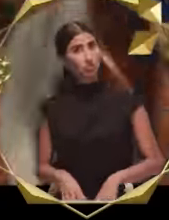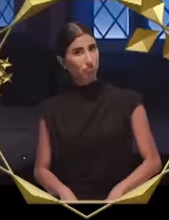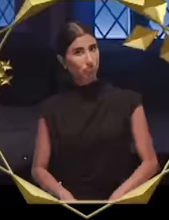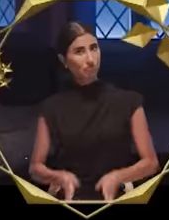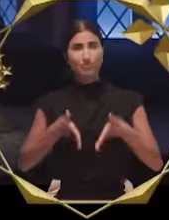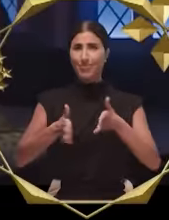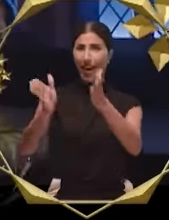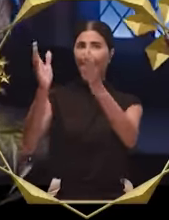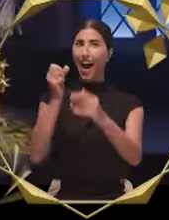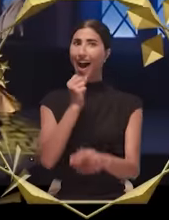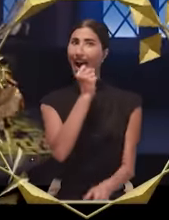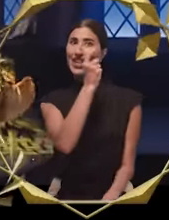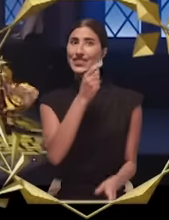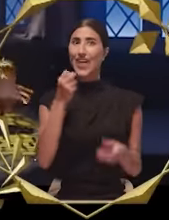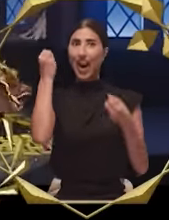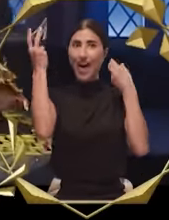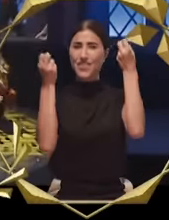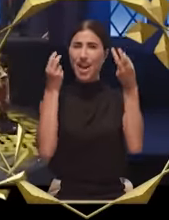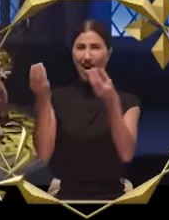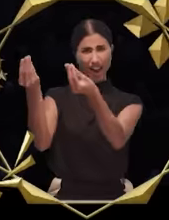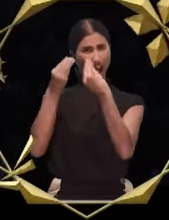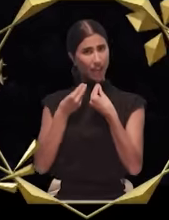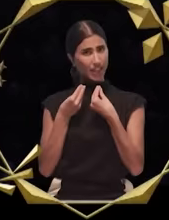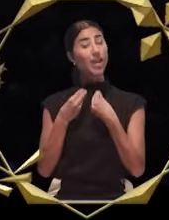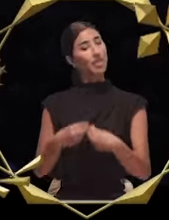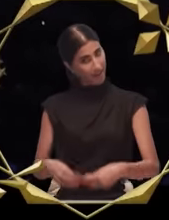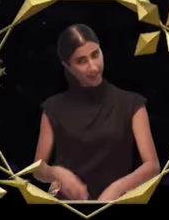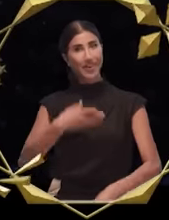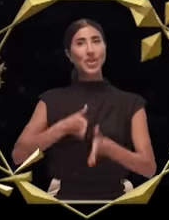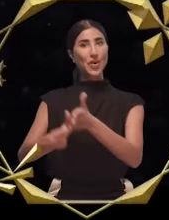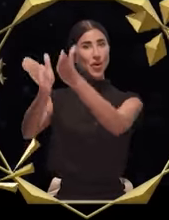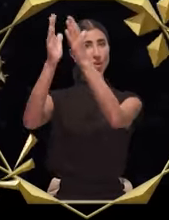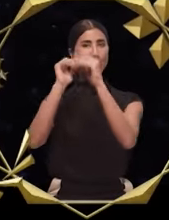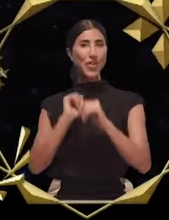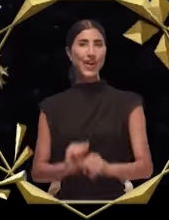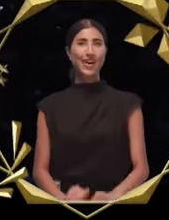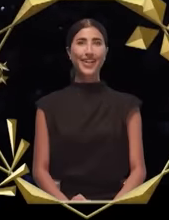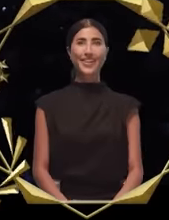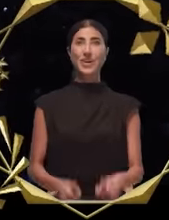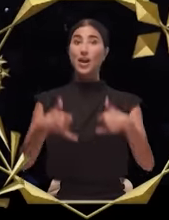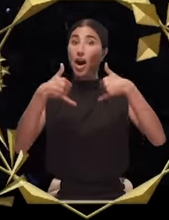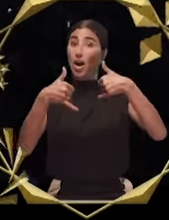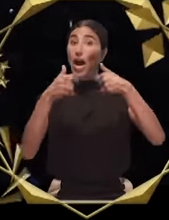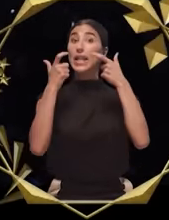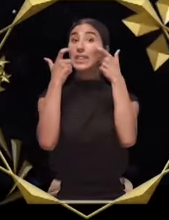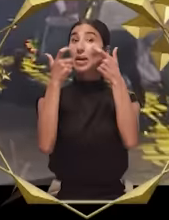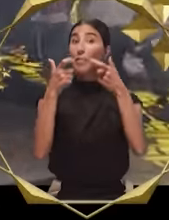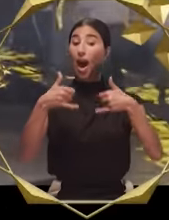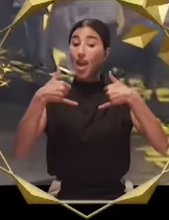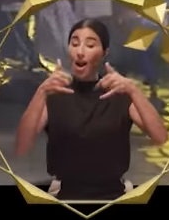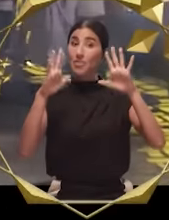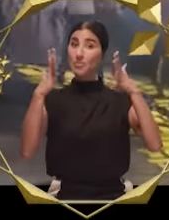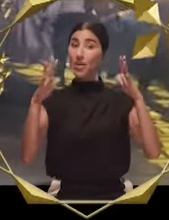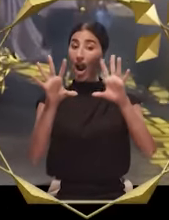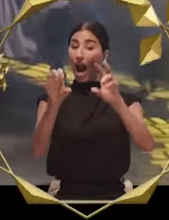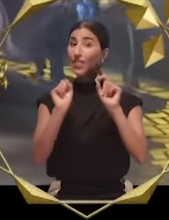خطوة، وسيعطيك أشياء حلوة حلوة حلوة في كعب حذائك البراق.